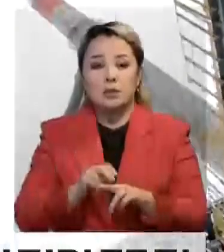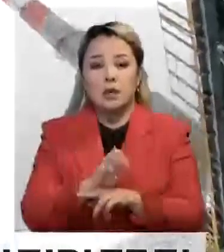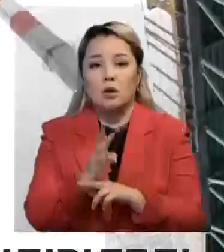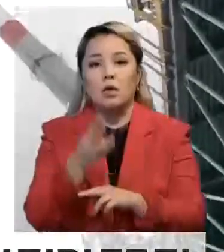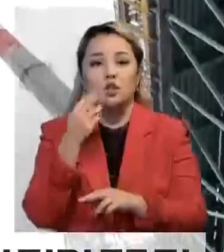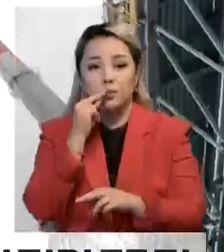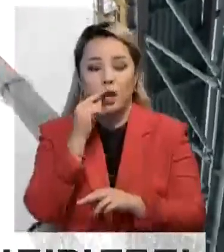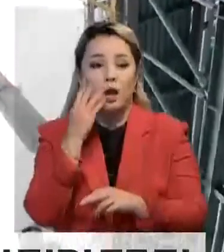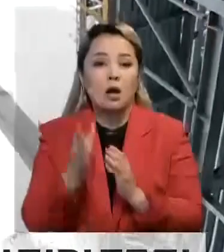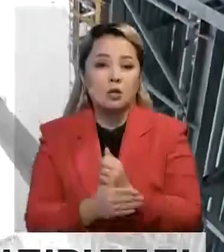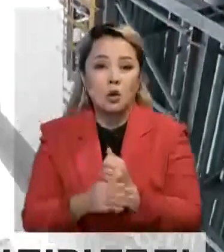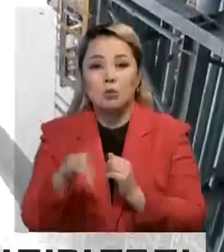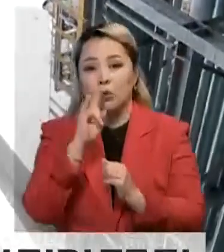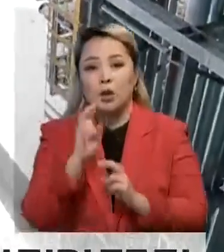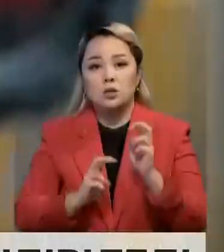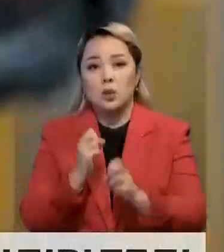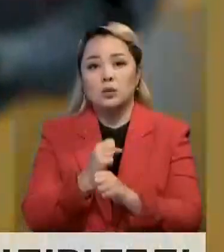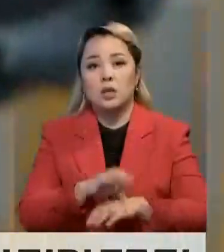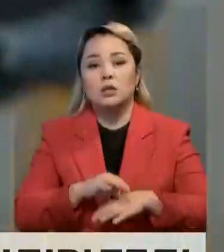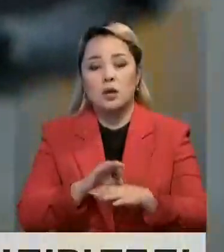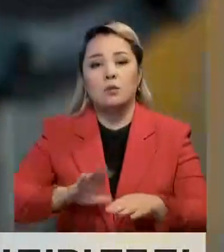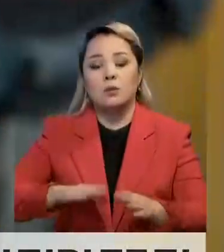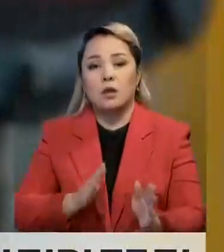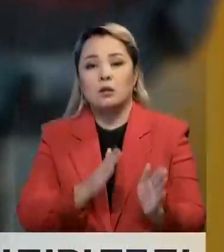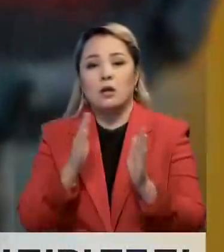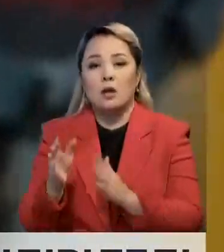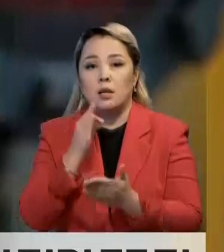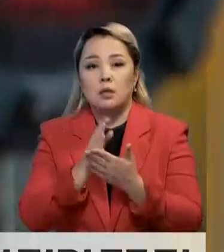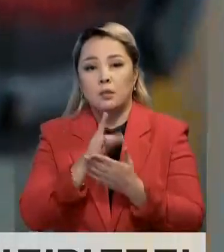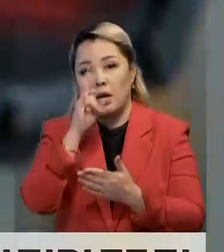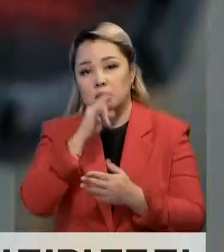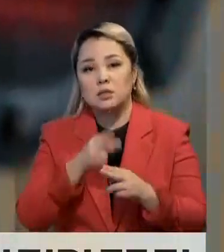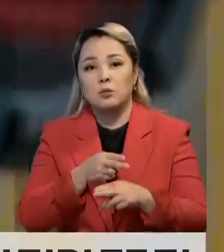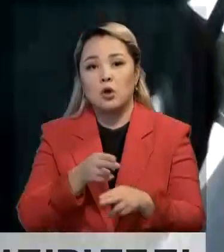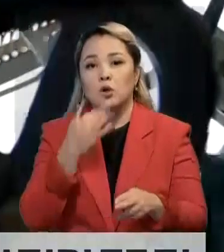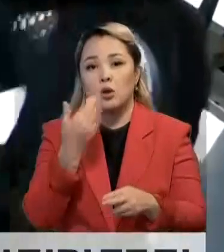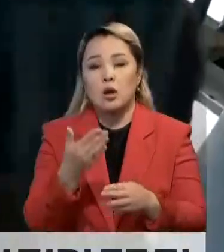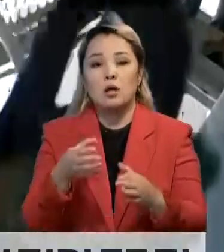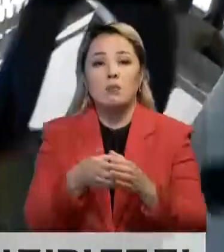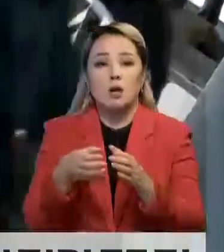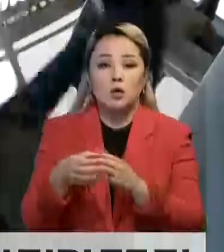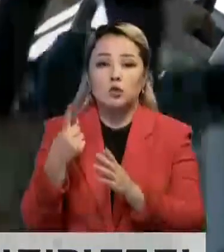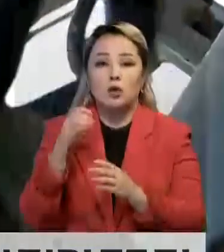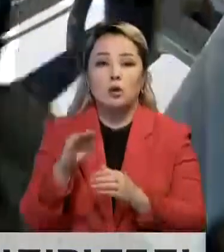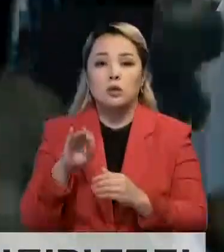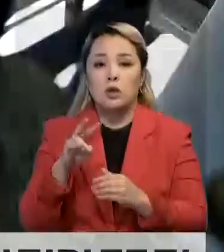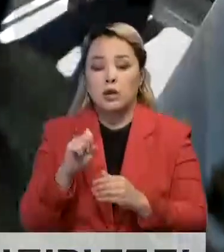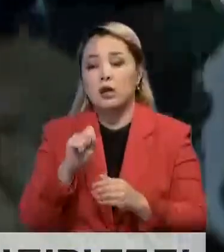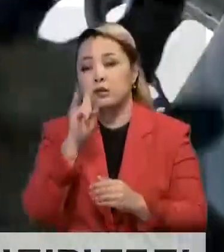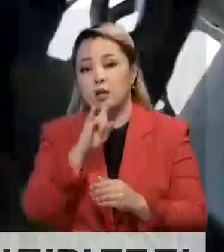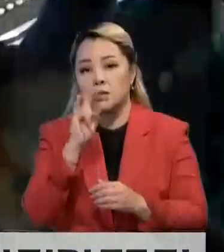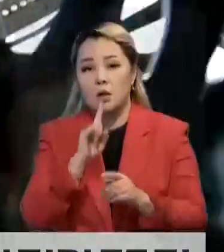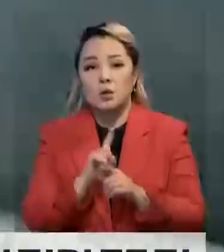пен Атырау мұнай өңдеу зауыттарын жөндеу кейінге қалғаны белгілі болды. Қазақстан темір жол ұлттық компаниясы да 100 мың тонна дизель